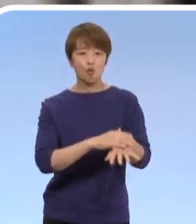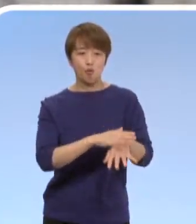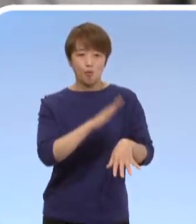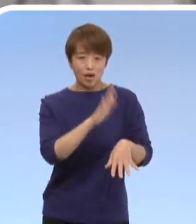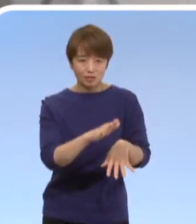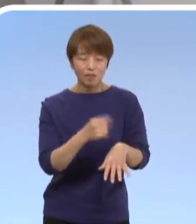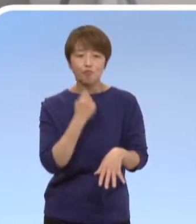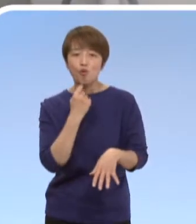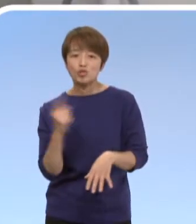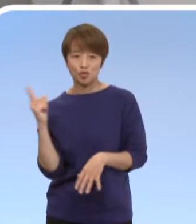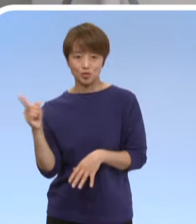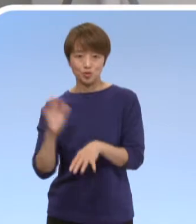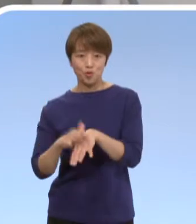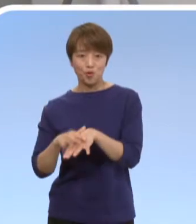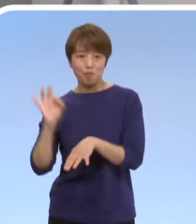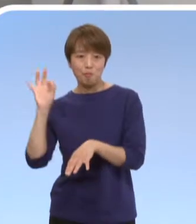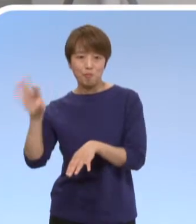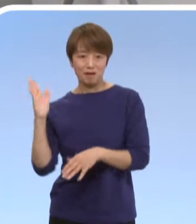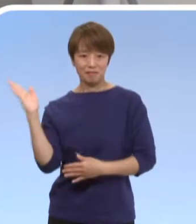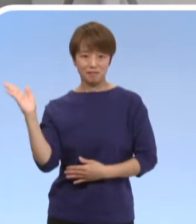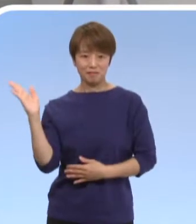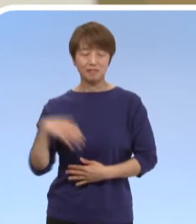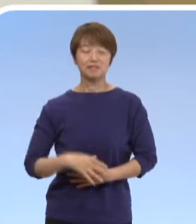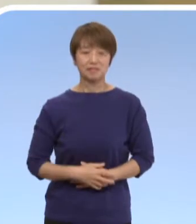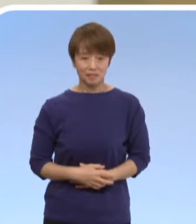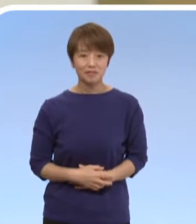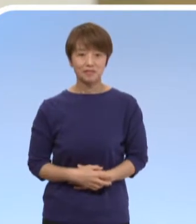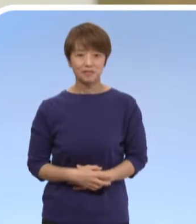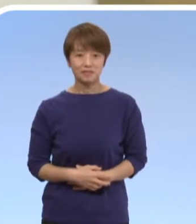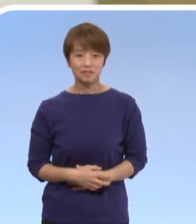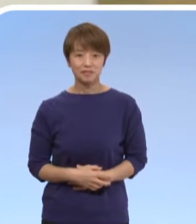か、こんな自動販売機も。